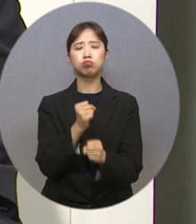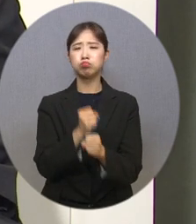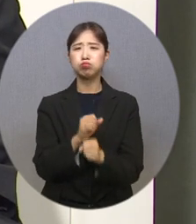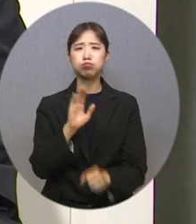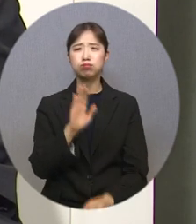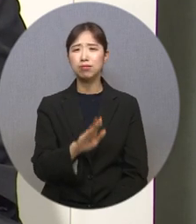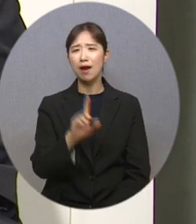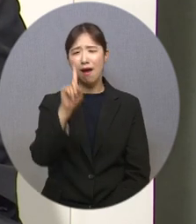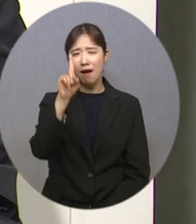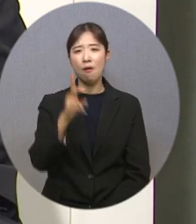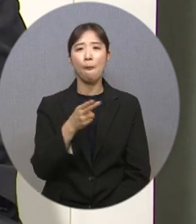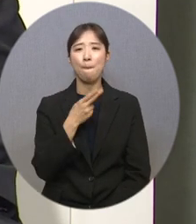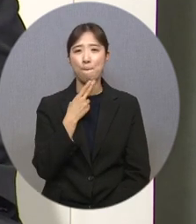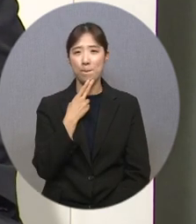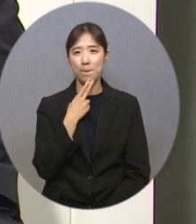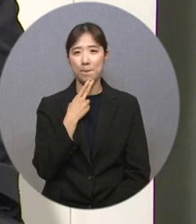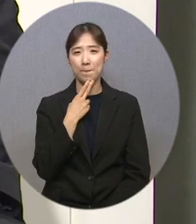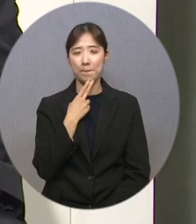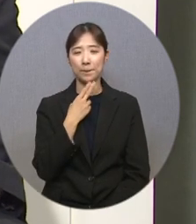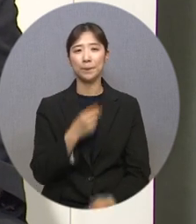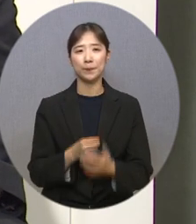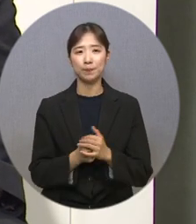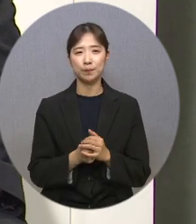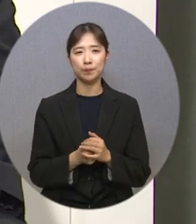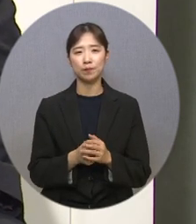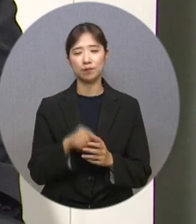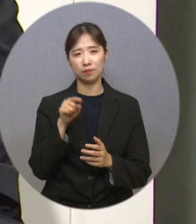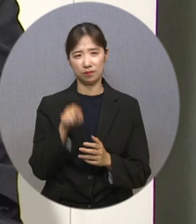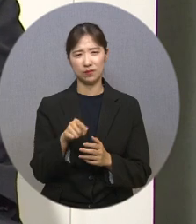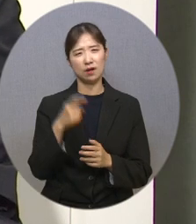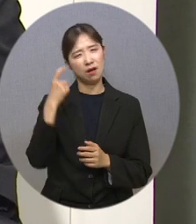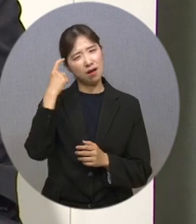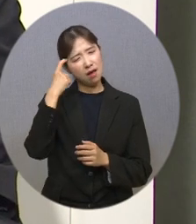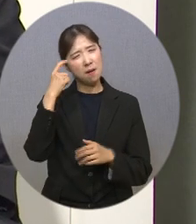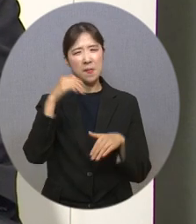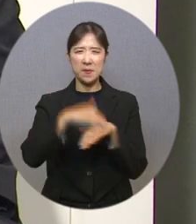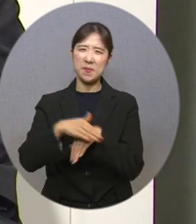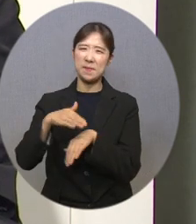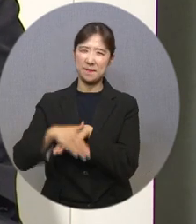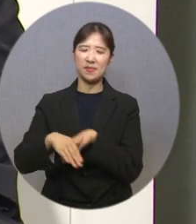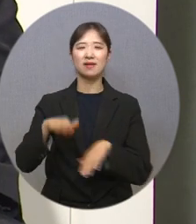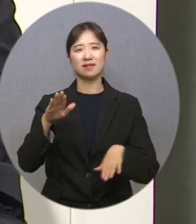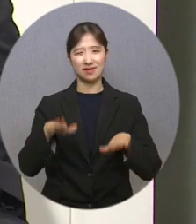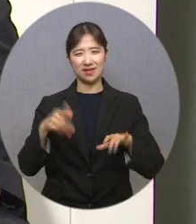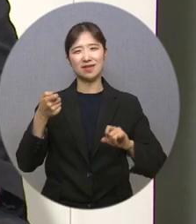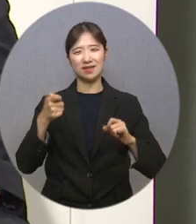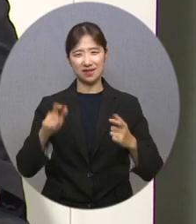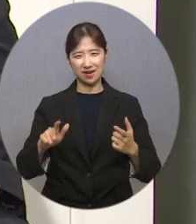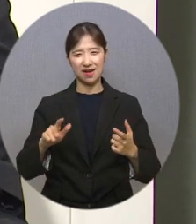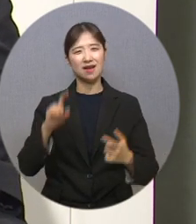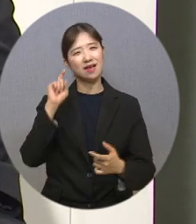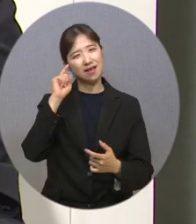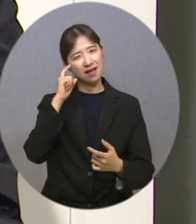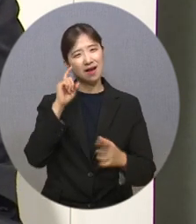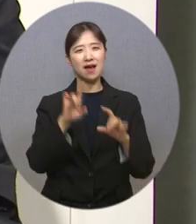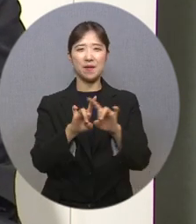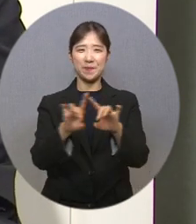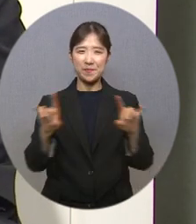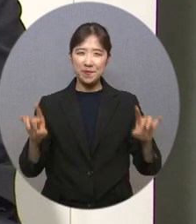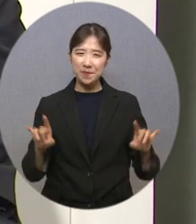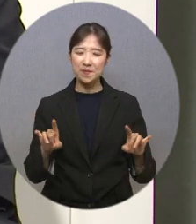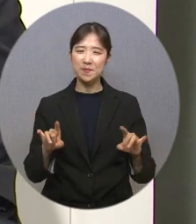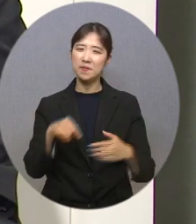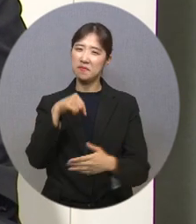만들어 놓지 않았을까요? 그런 건국 이념의 차이, 생각하는